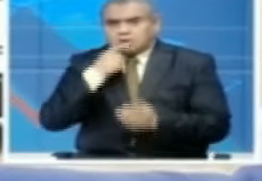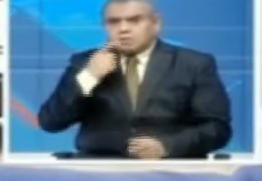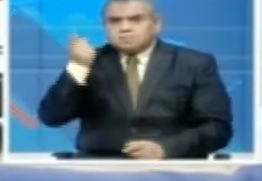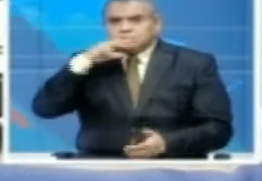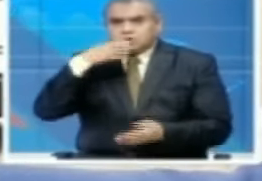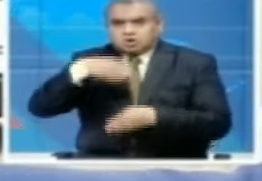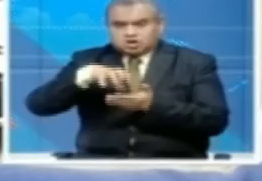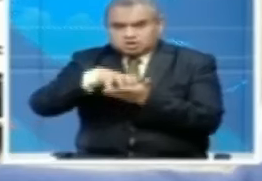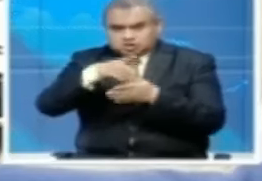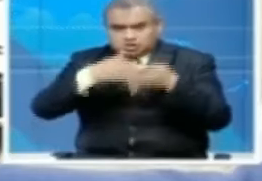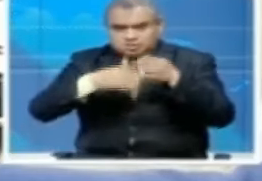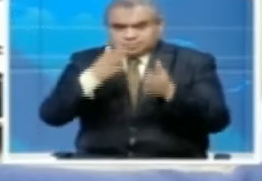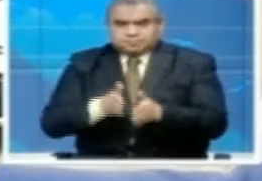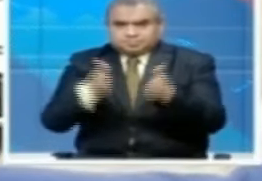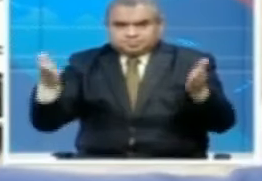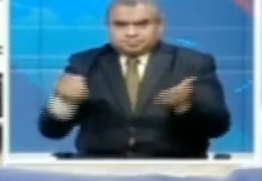عندنا يعني